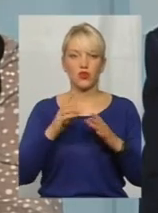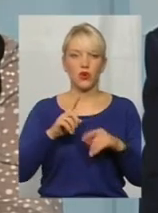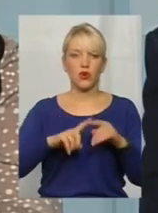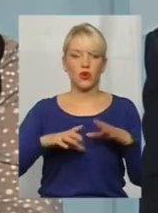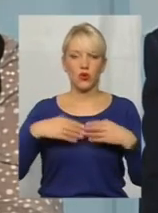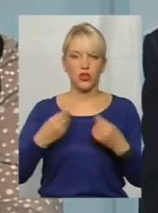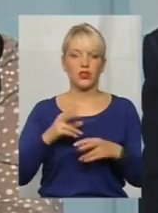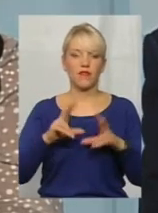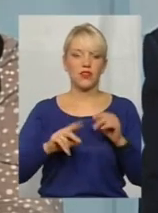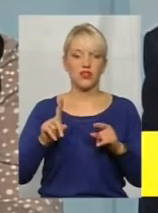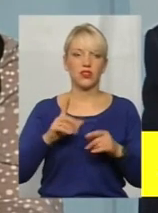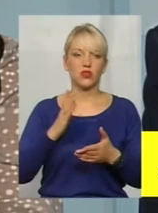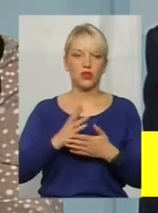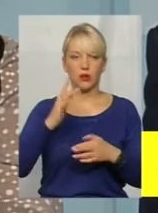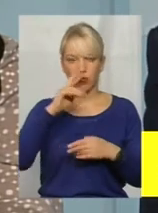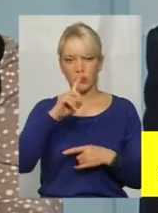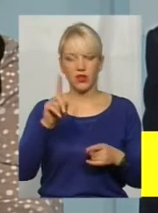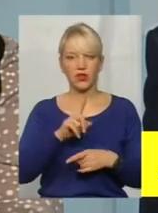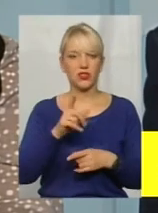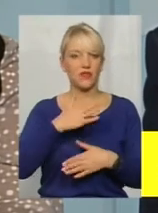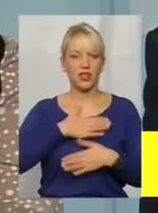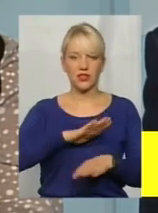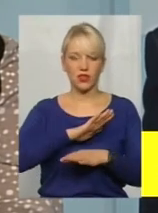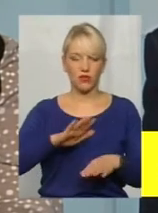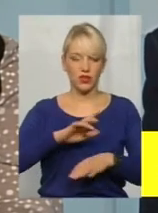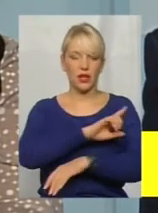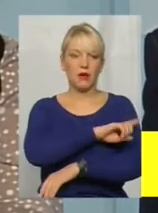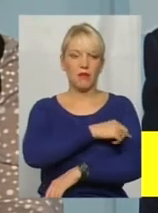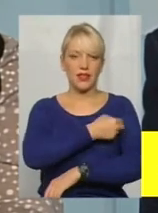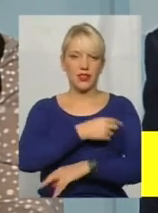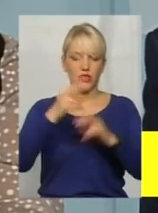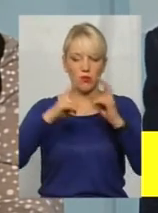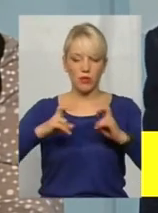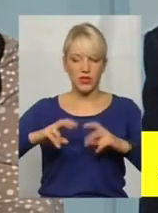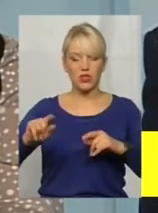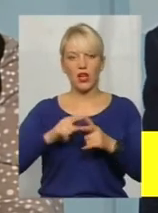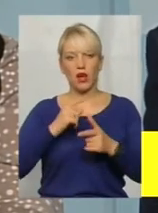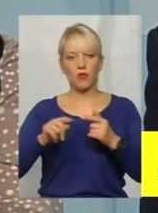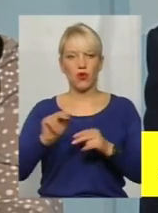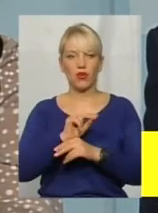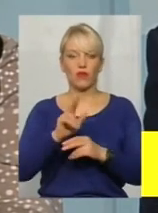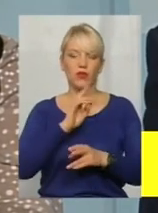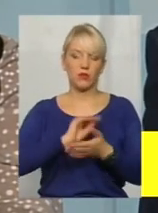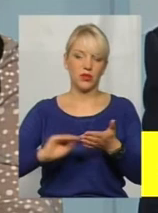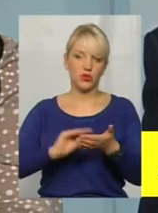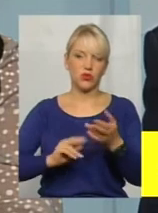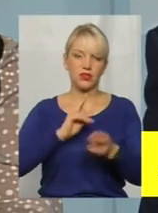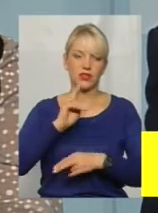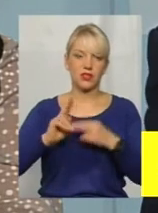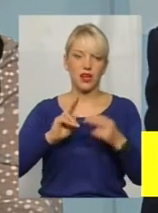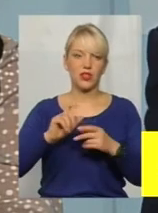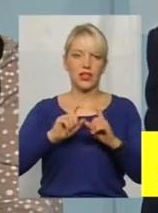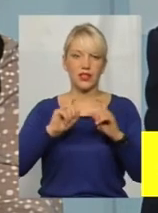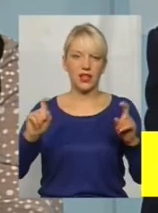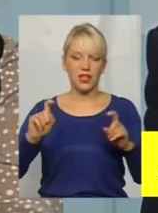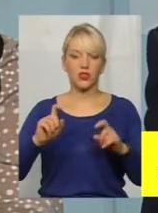вважають, що сталася помилка, чи вони незадовільні медичним обстеженням, лікуванням, вони пишуть скаргу, директором